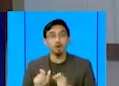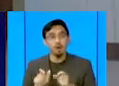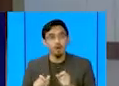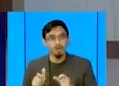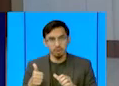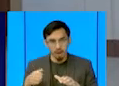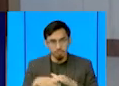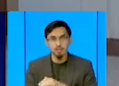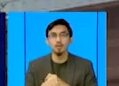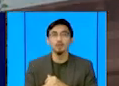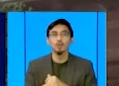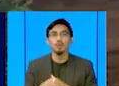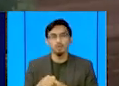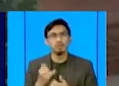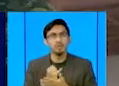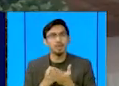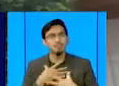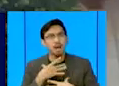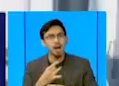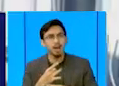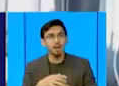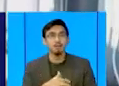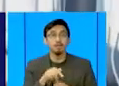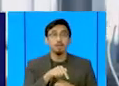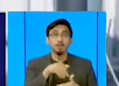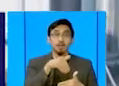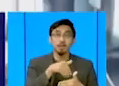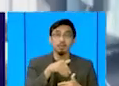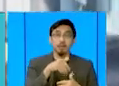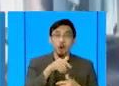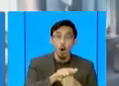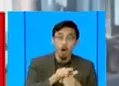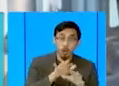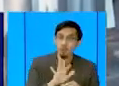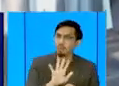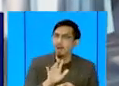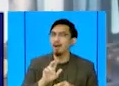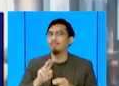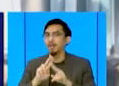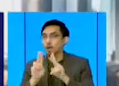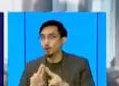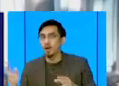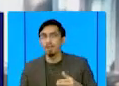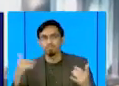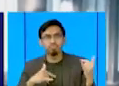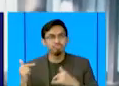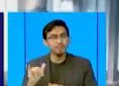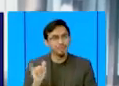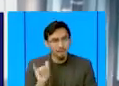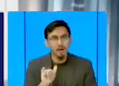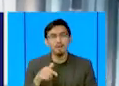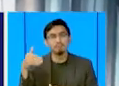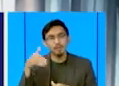hanya bagi warga lokal, tapi juga mancanegara. Pemirsa, kalau nanti Anda berkunjung dan salat di Masjid Minor Kota